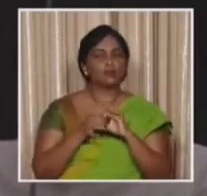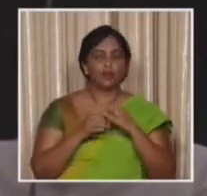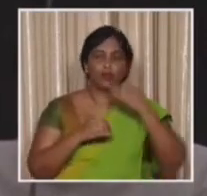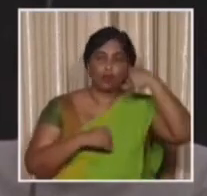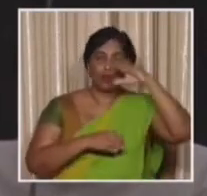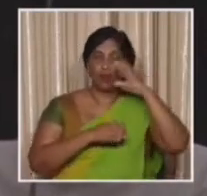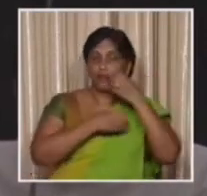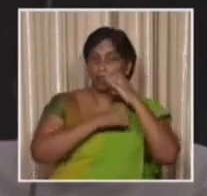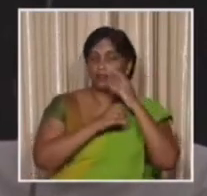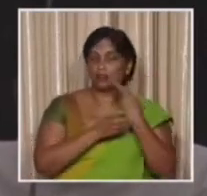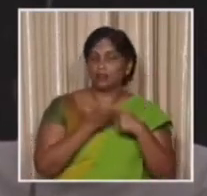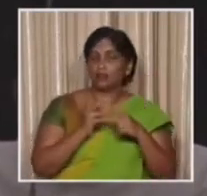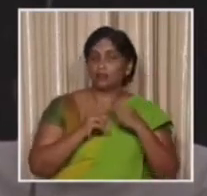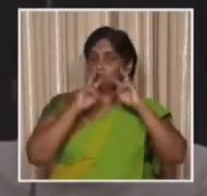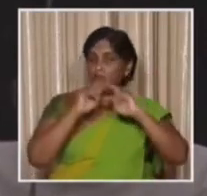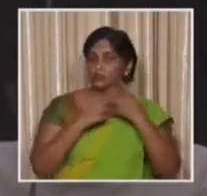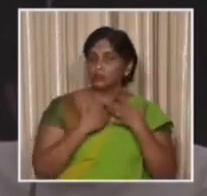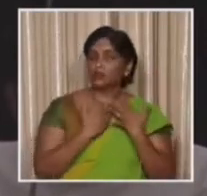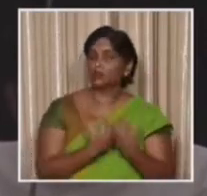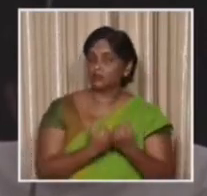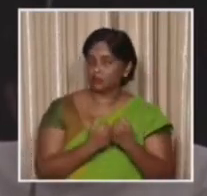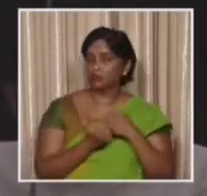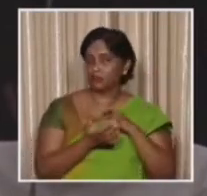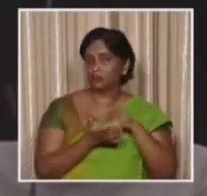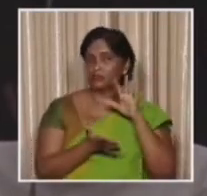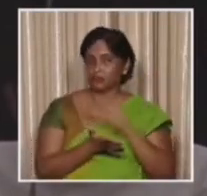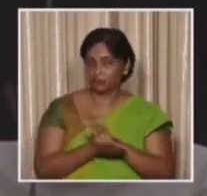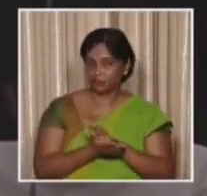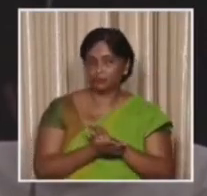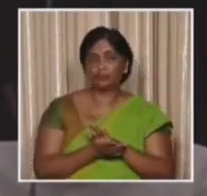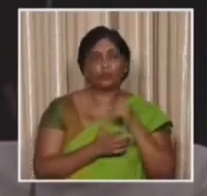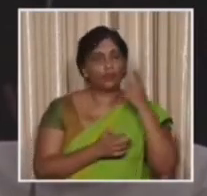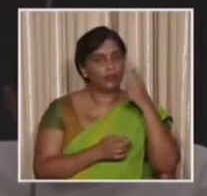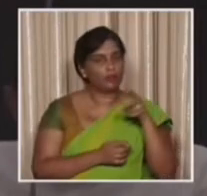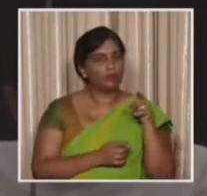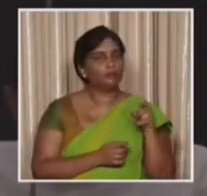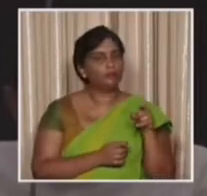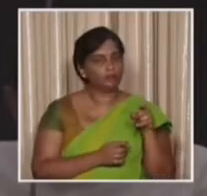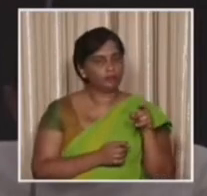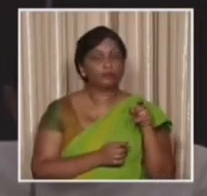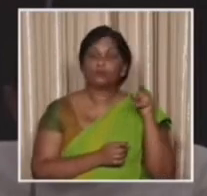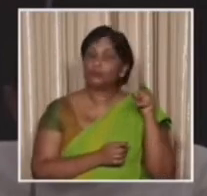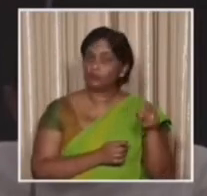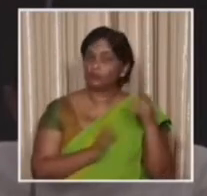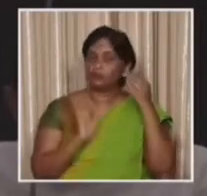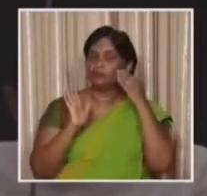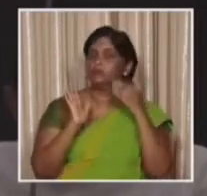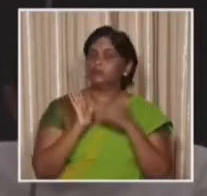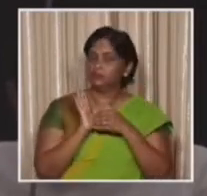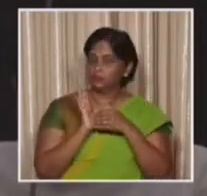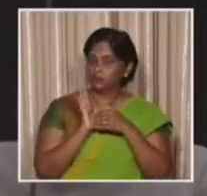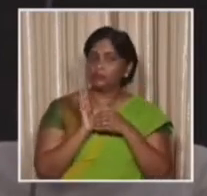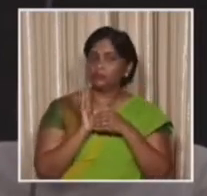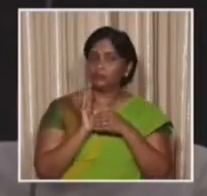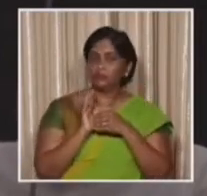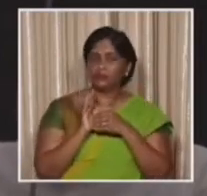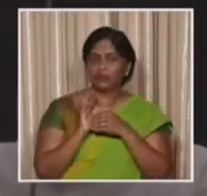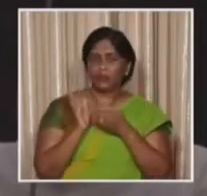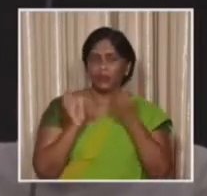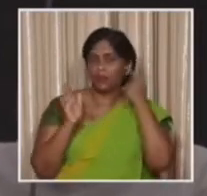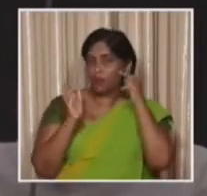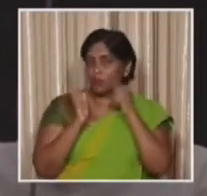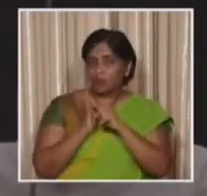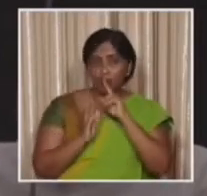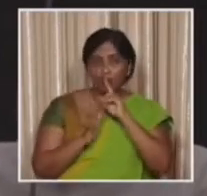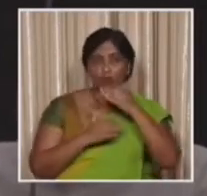இது எத்தகைய இனத்தினுடைய அடையாளம் என்பதை புரிந்து கொள்ளக்கூடிய தொல்லியல் அதிகாரிகள் இல்லை தமிழ் சமூகம் தொடர்பாக இந்த நாட்டிற்கு வந்து இந்தியாவிலிருந்து